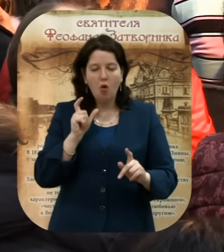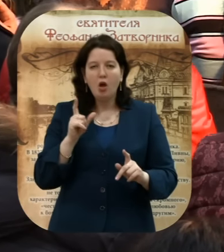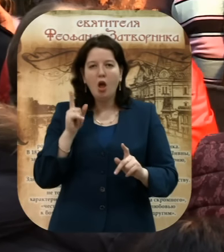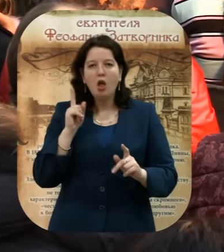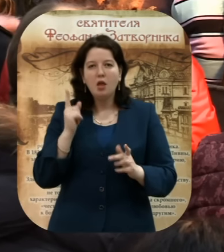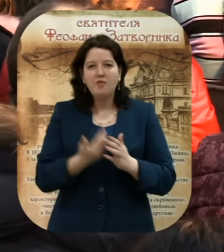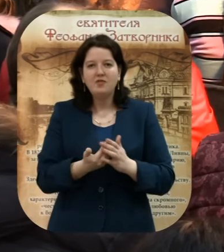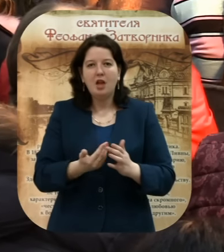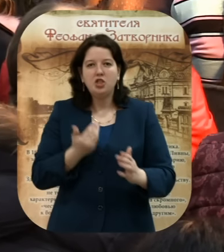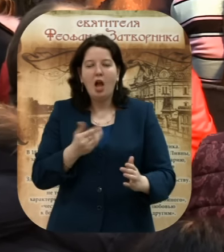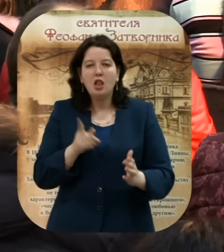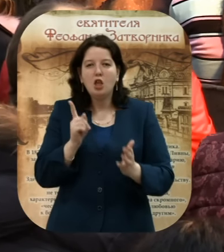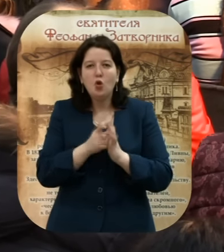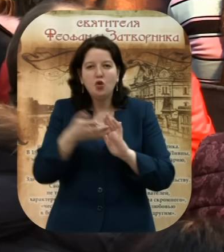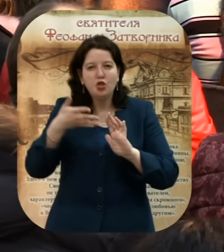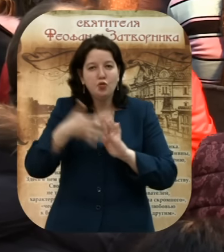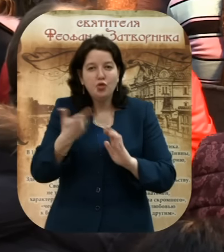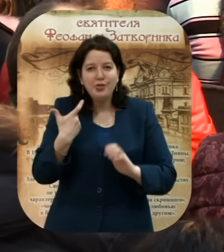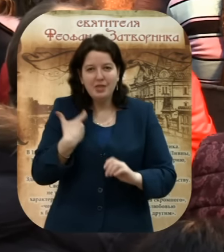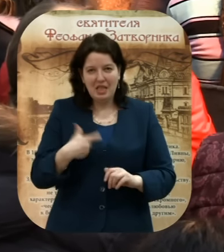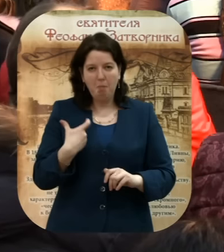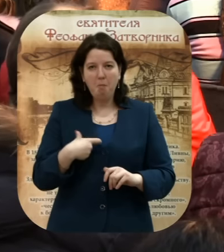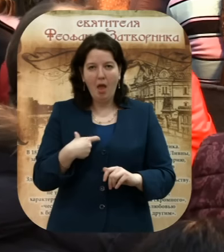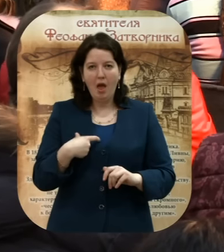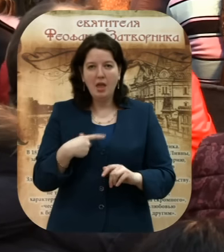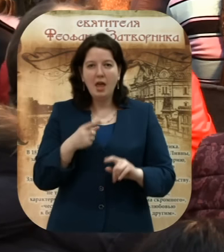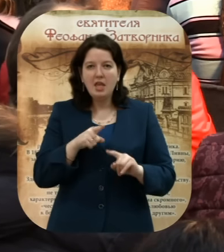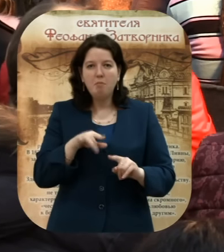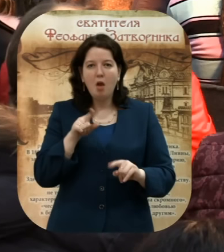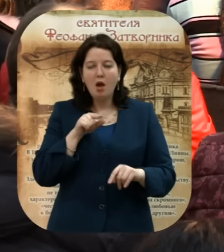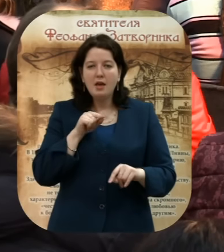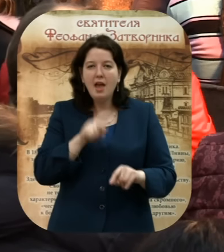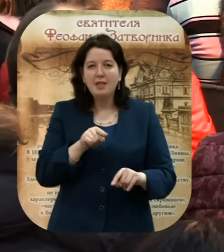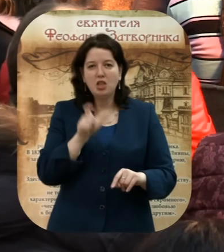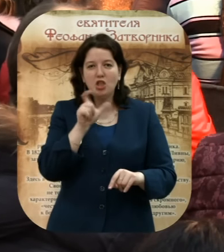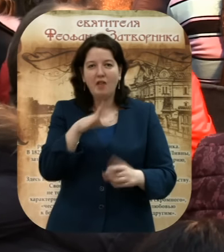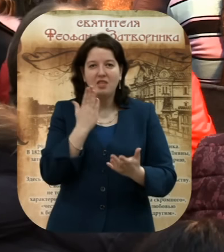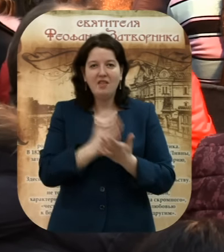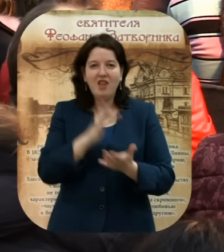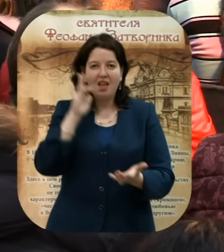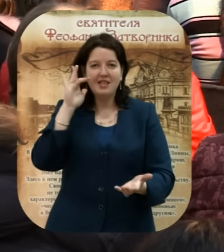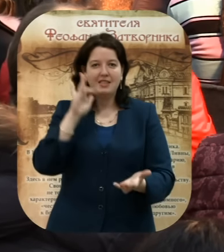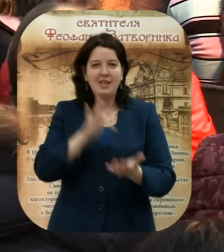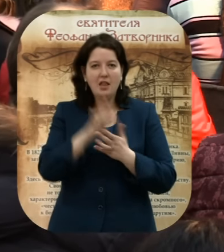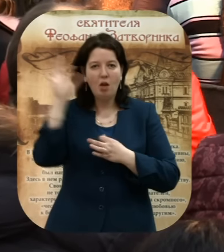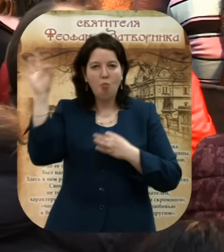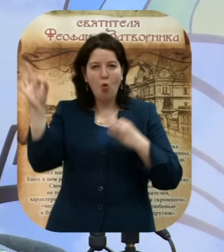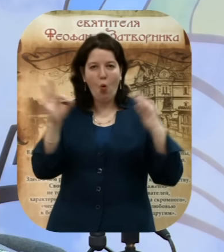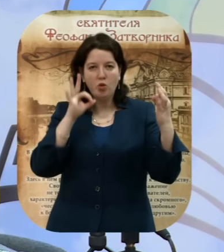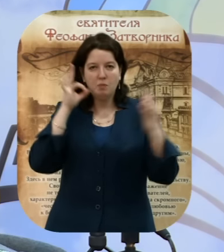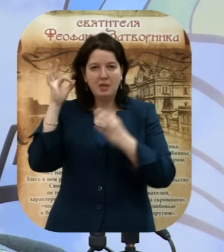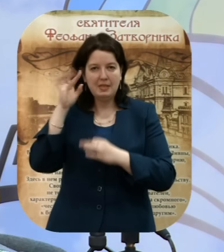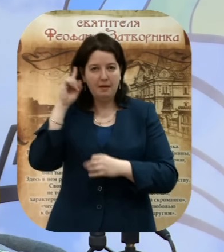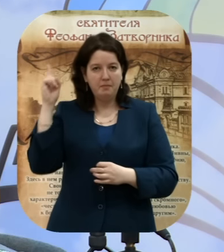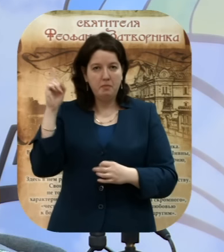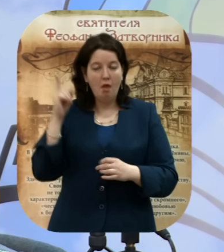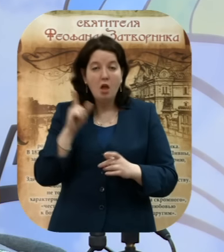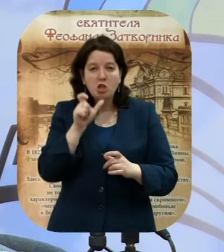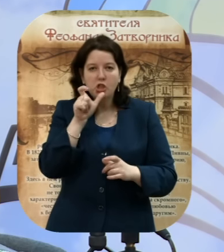должен познать самого себя, ибо он – центр космоса.